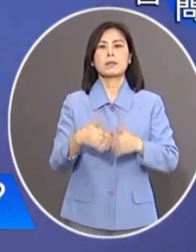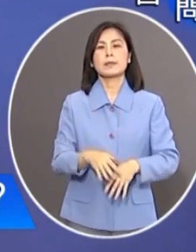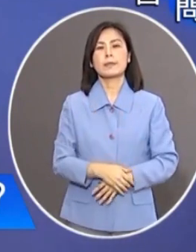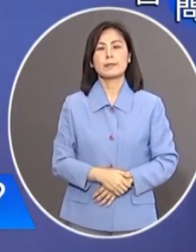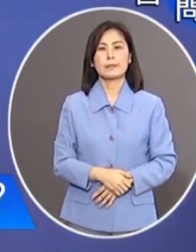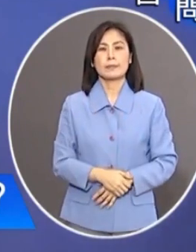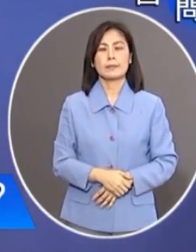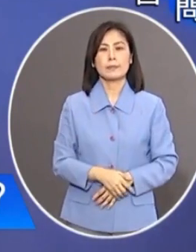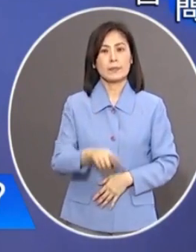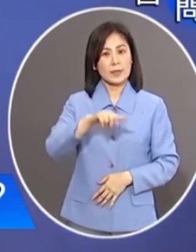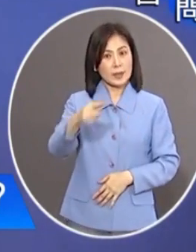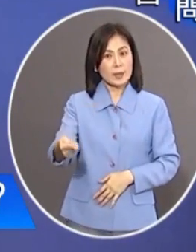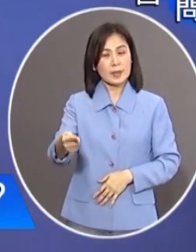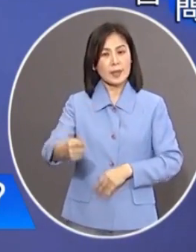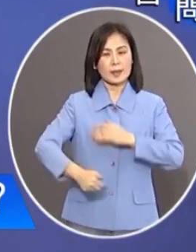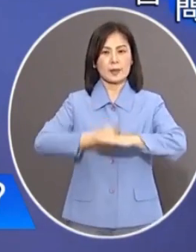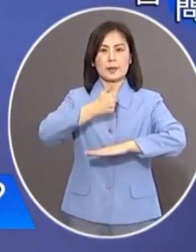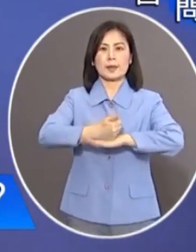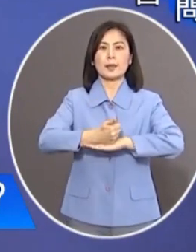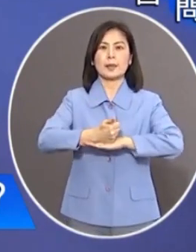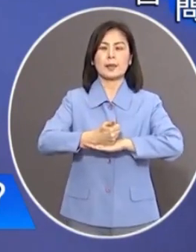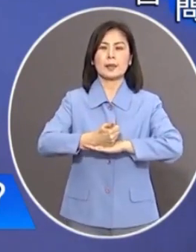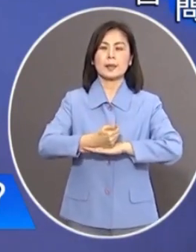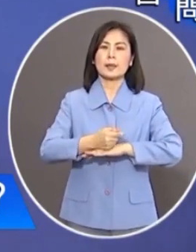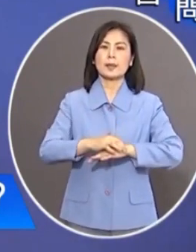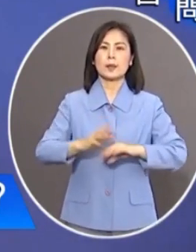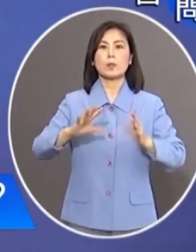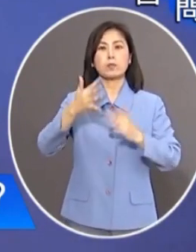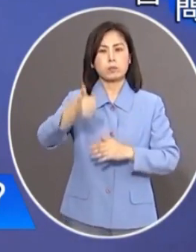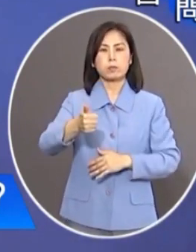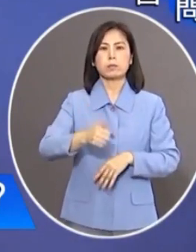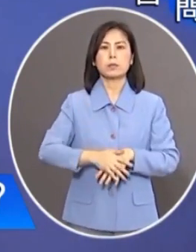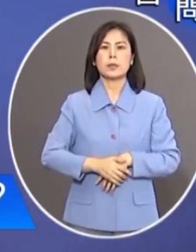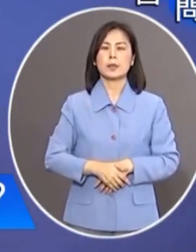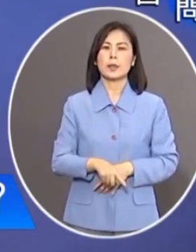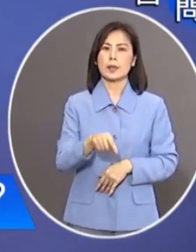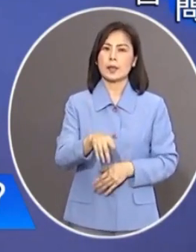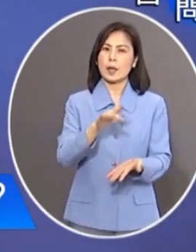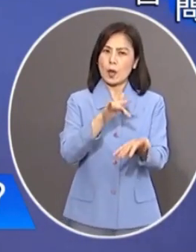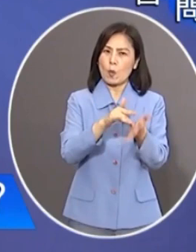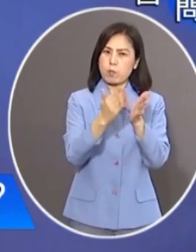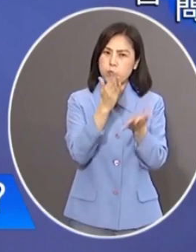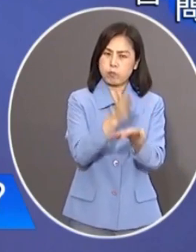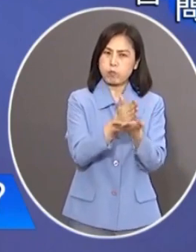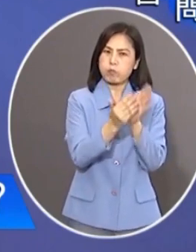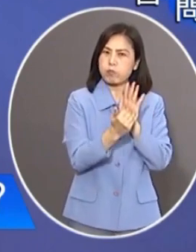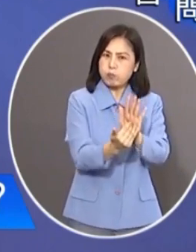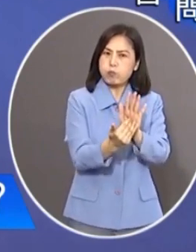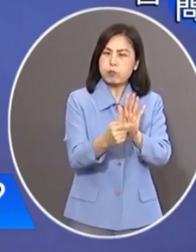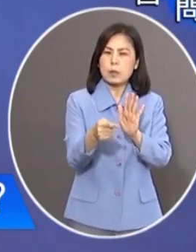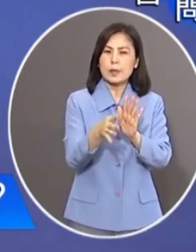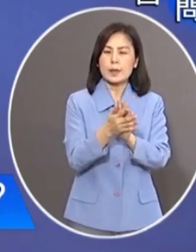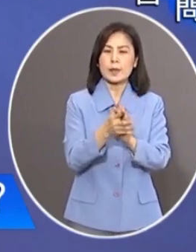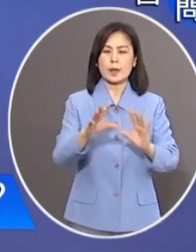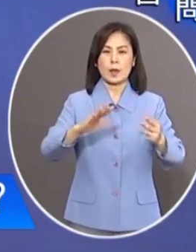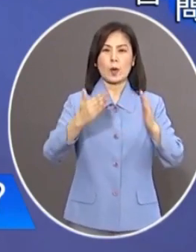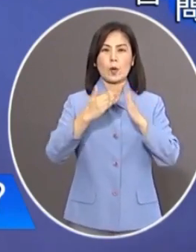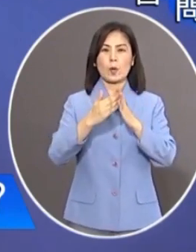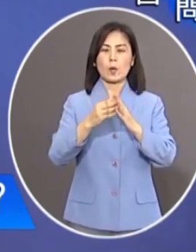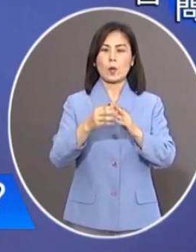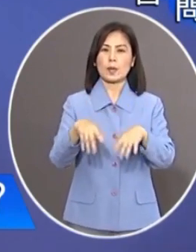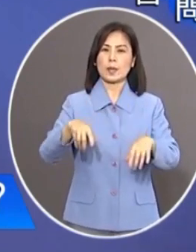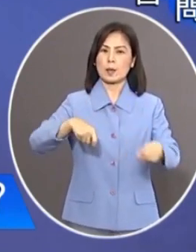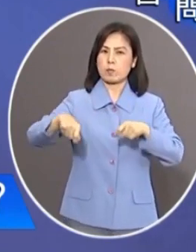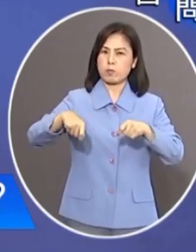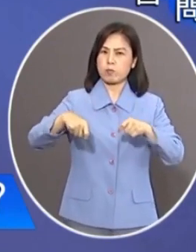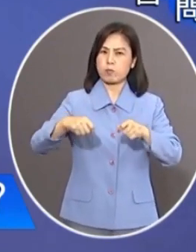所以下一任中华民国的总统一定要把反毒列为国家施政的重中之